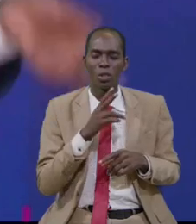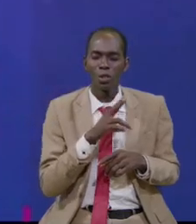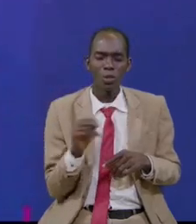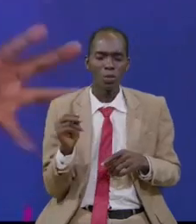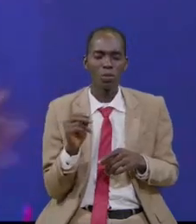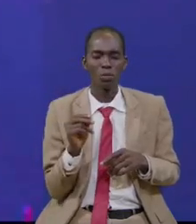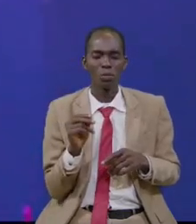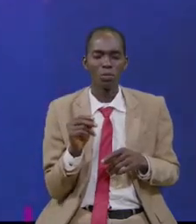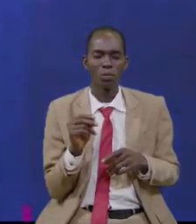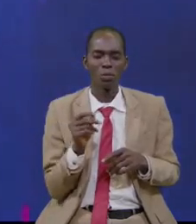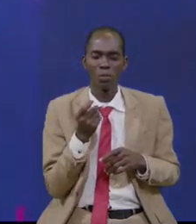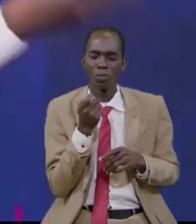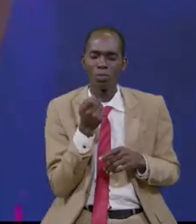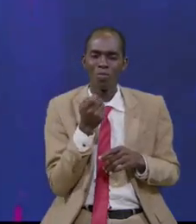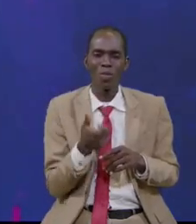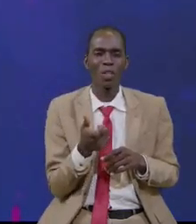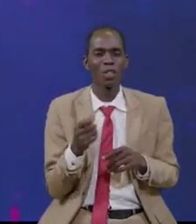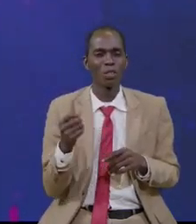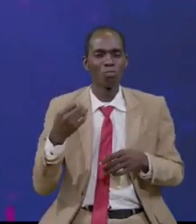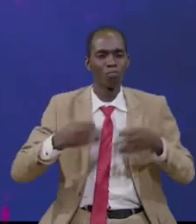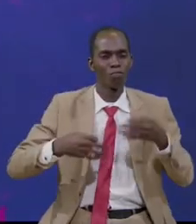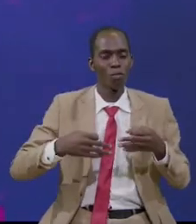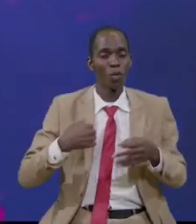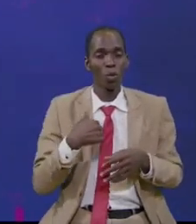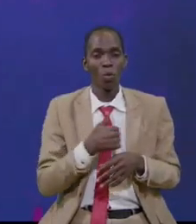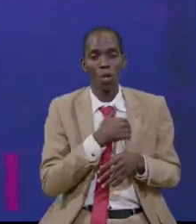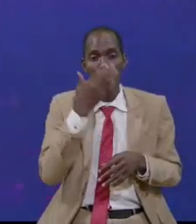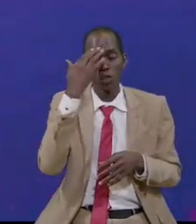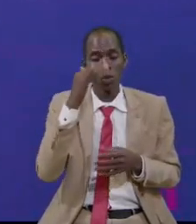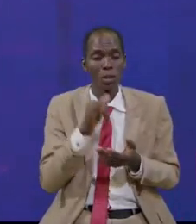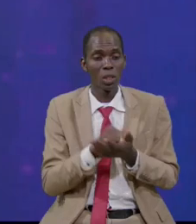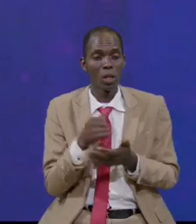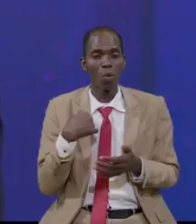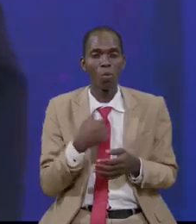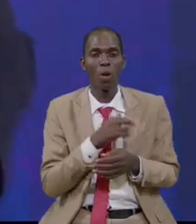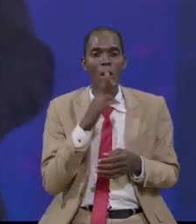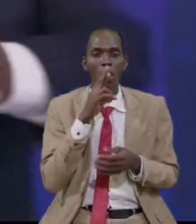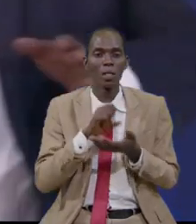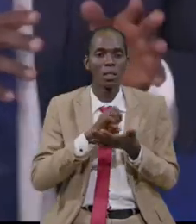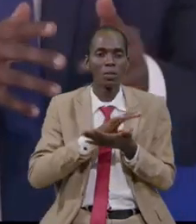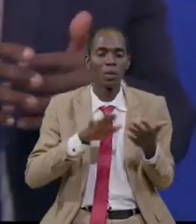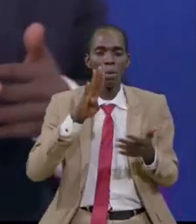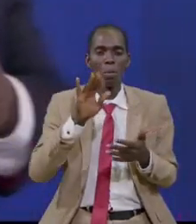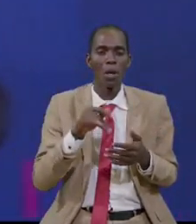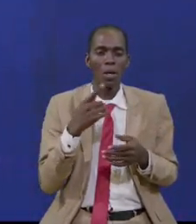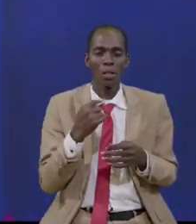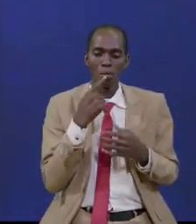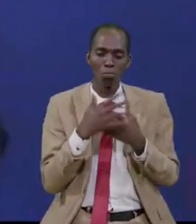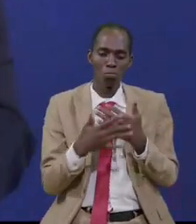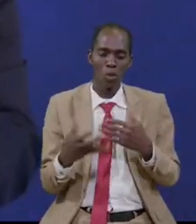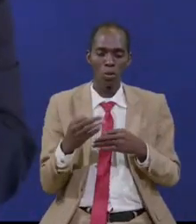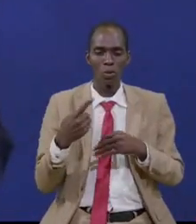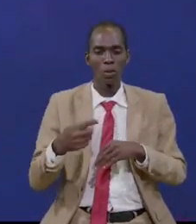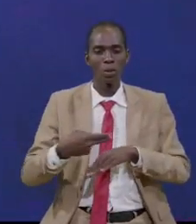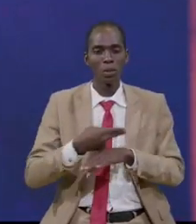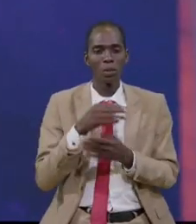aucune condamnation. Et nous savons que nous sommes sanctifiés par le sang de l'agneau. Alors, nous